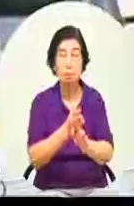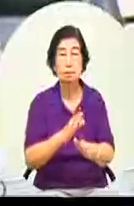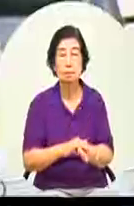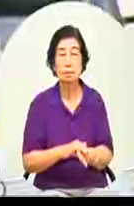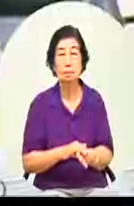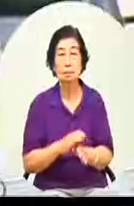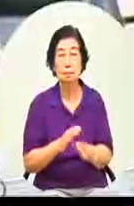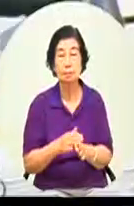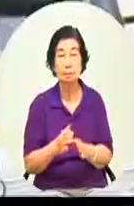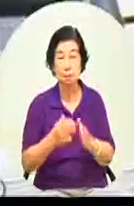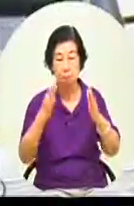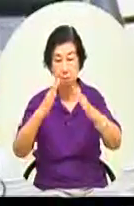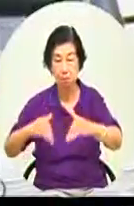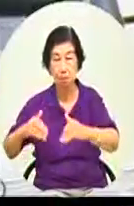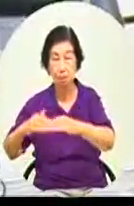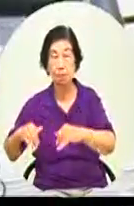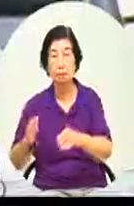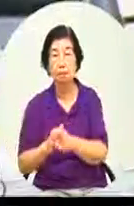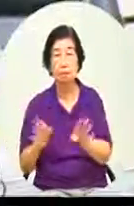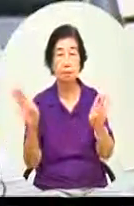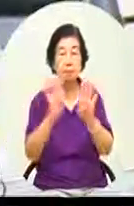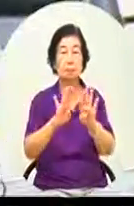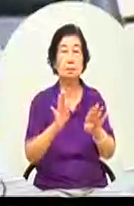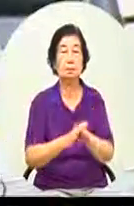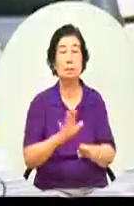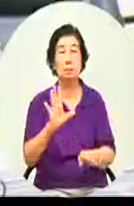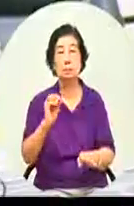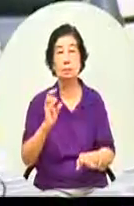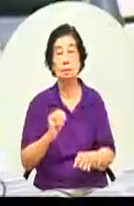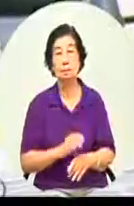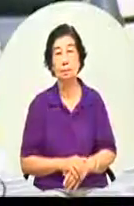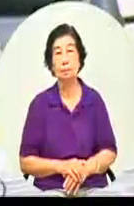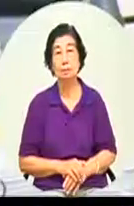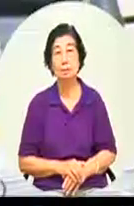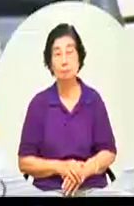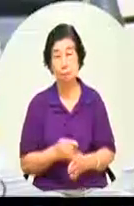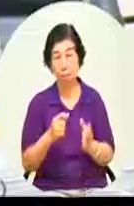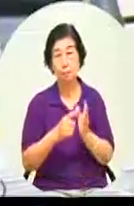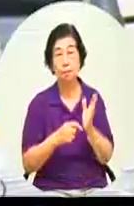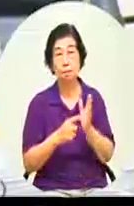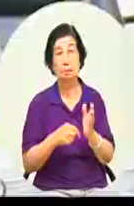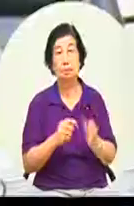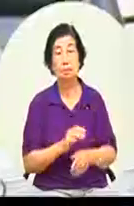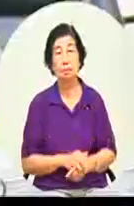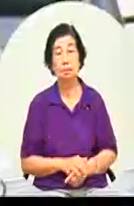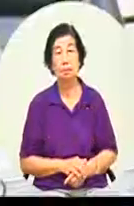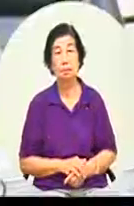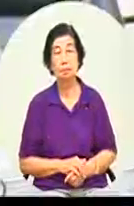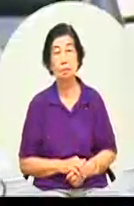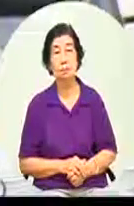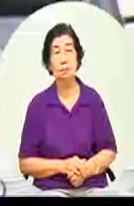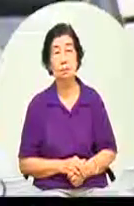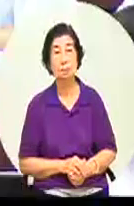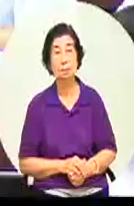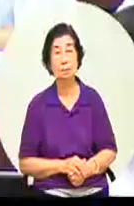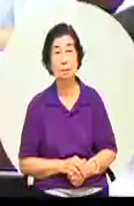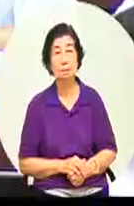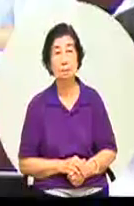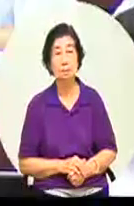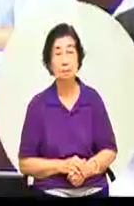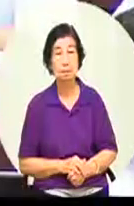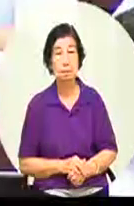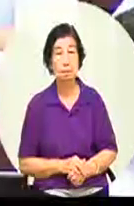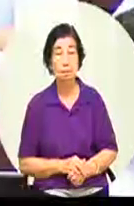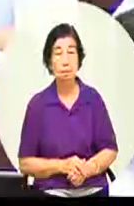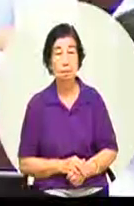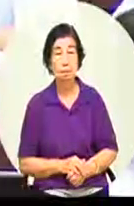倒闭甚至是关门的？局长是不是请你回答一下，简单就好，因为时间没啥够。 好，郑局长请答复。 好，